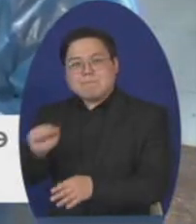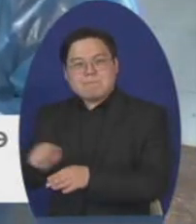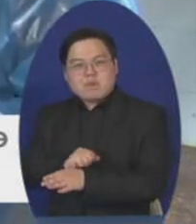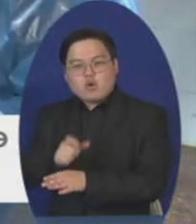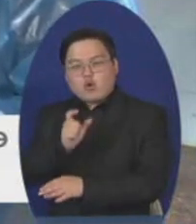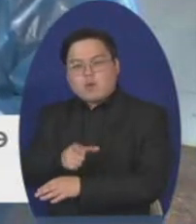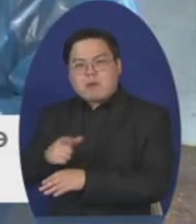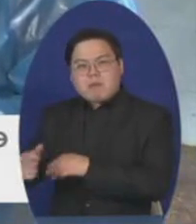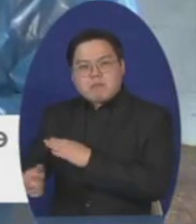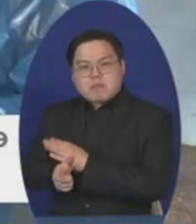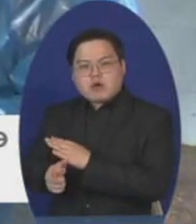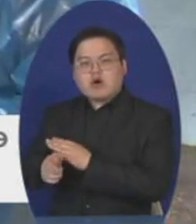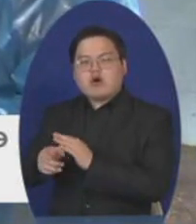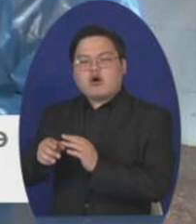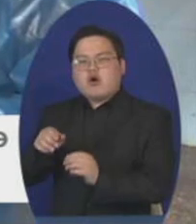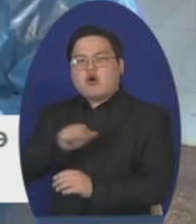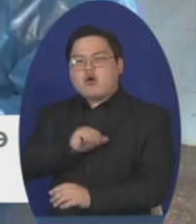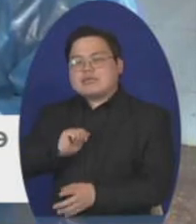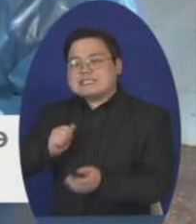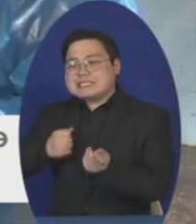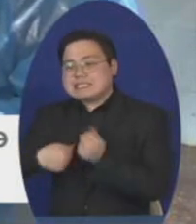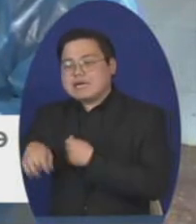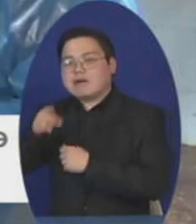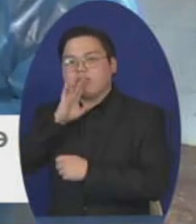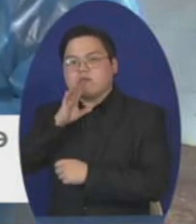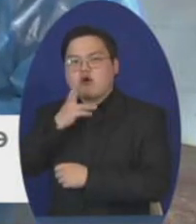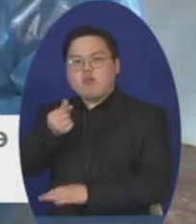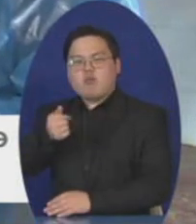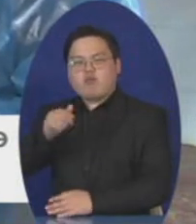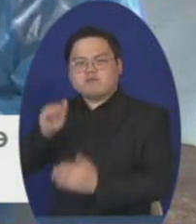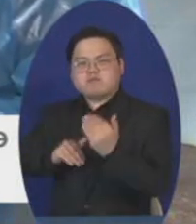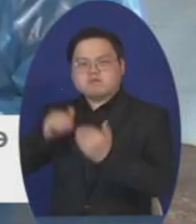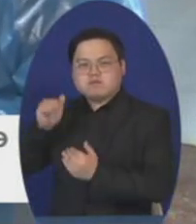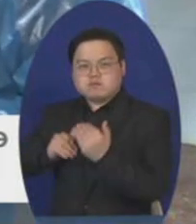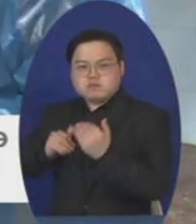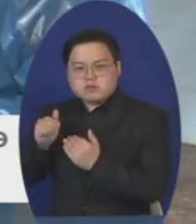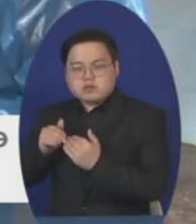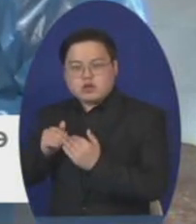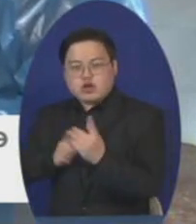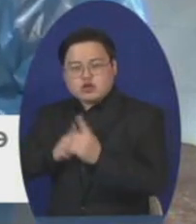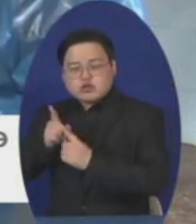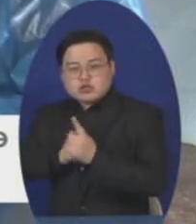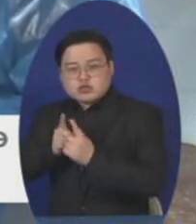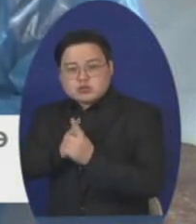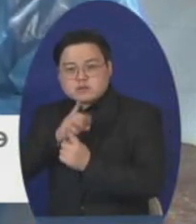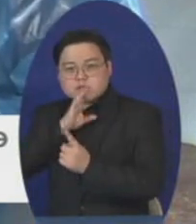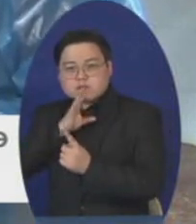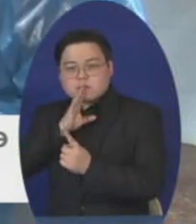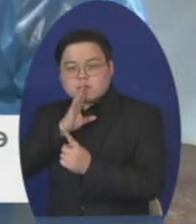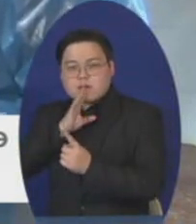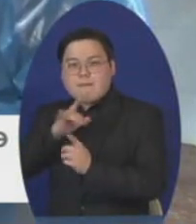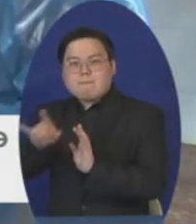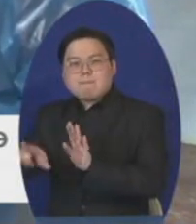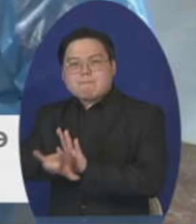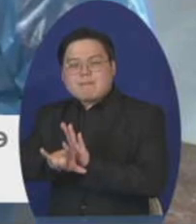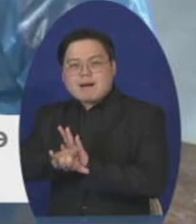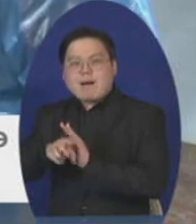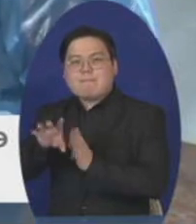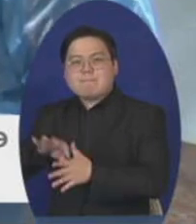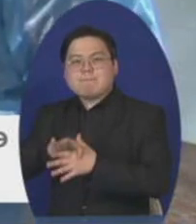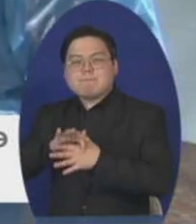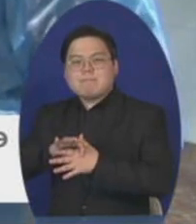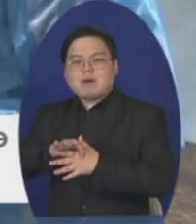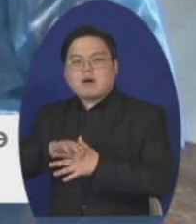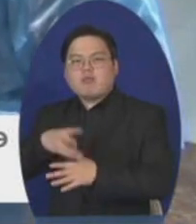бэлтгэгчд өөрсдөө ингээд гадаад руу гаргахдаа өөр хорондоо өрсөлдөж эхэлдэг. Тэгэхэд ингээд өрсөлдөх явцдаа одоо малынхаа махыг одоо харин